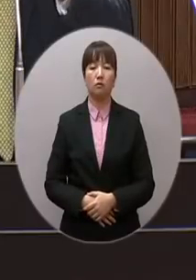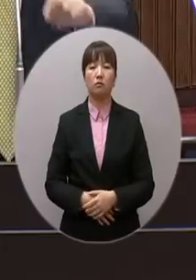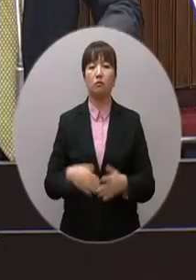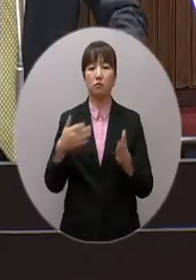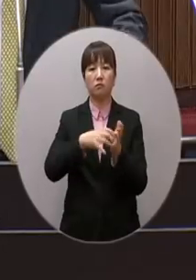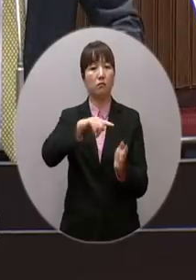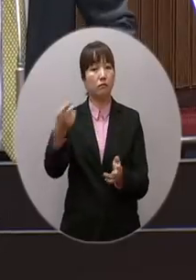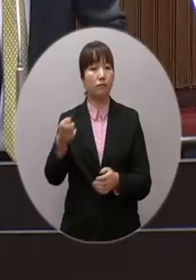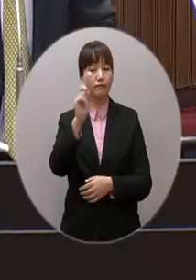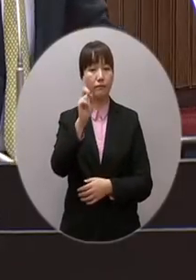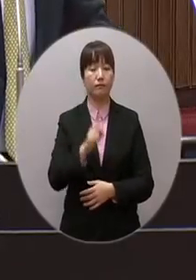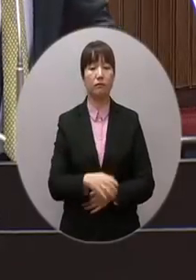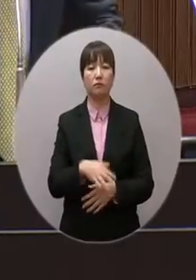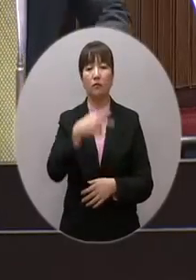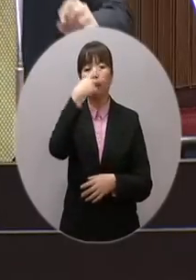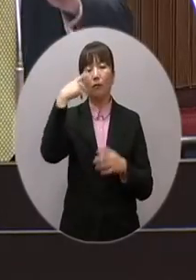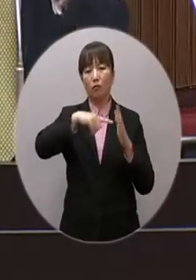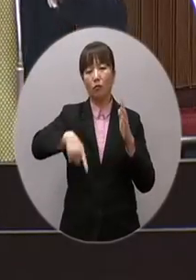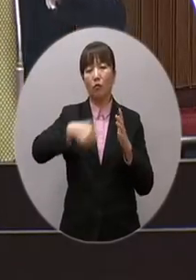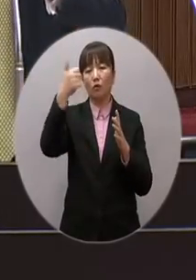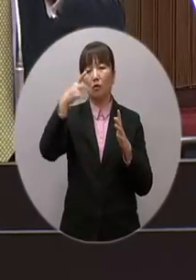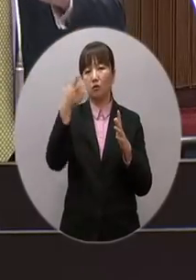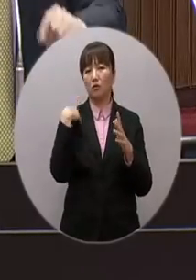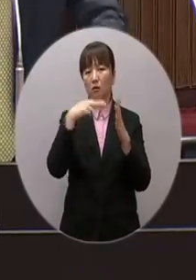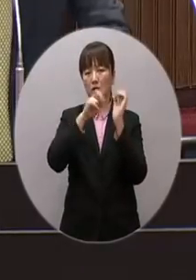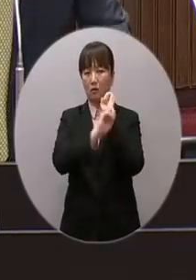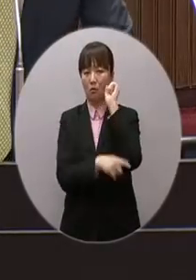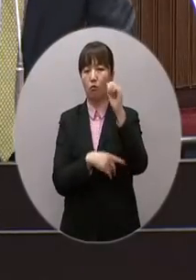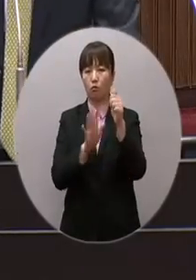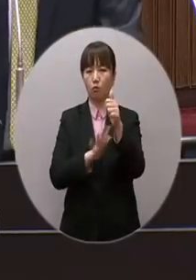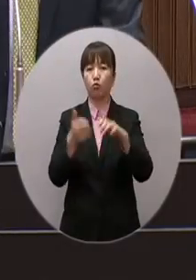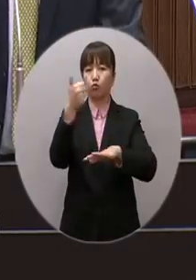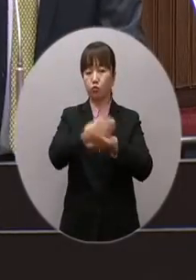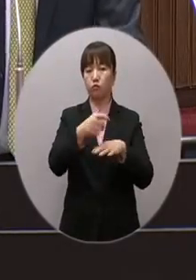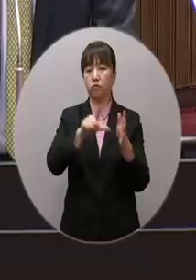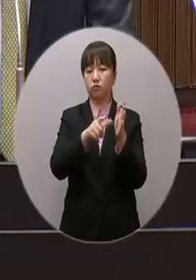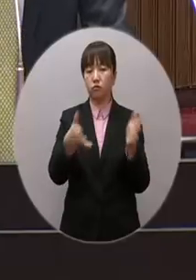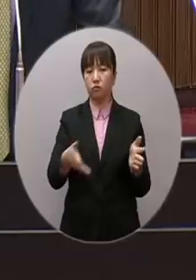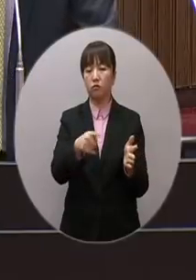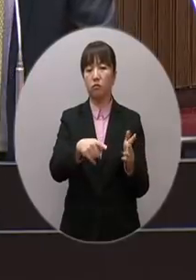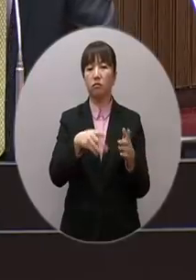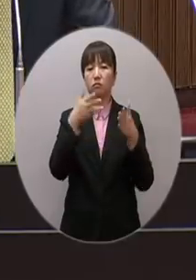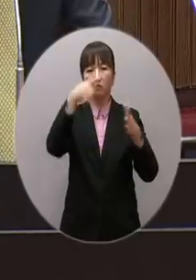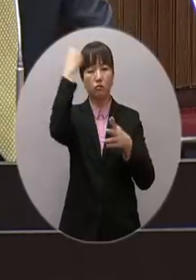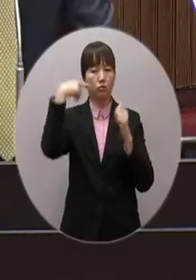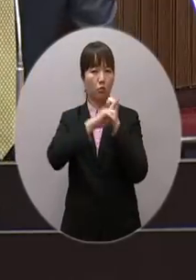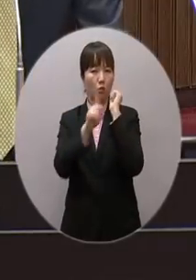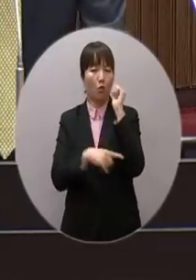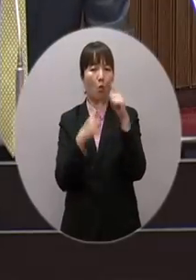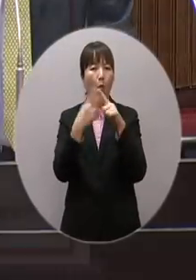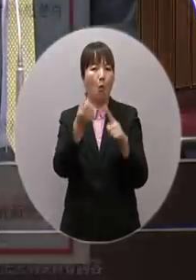下一个问题，赖院长在当立法委员的时候，对于司法人权